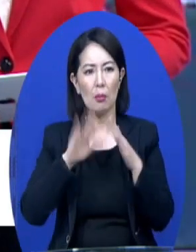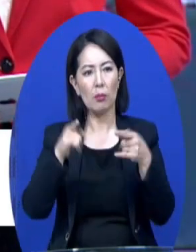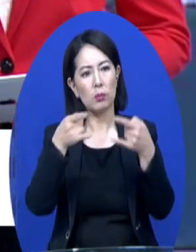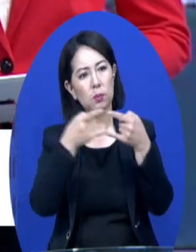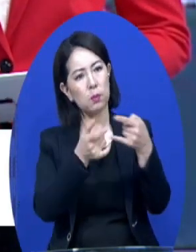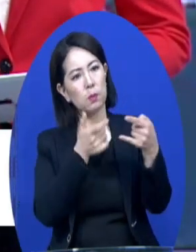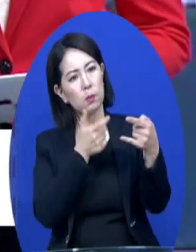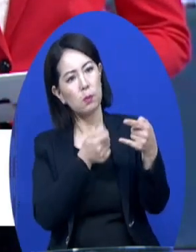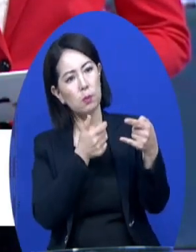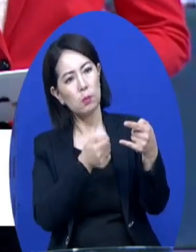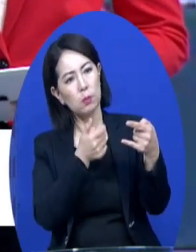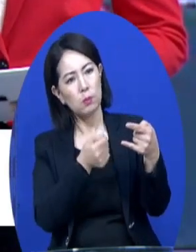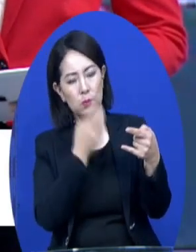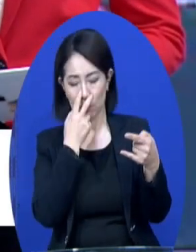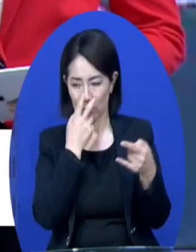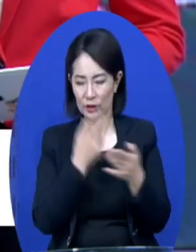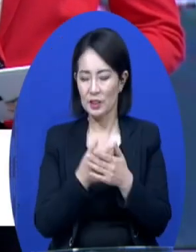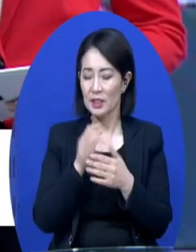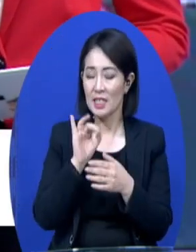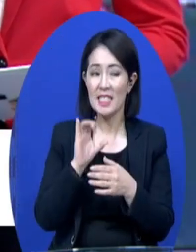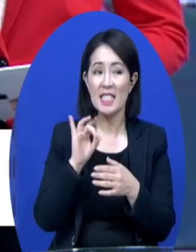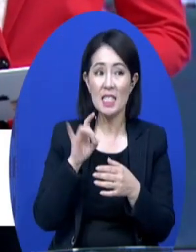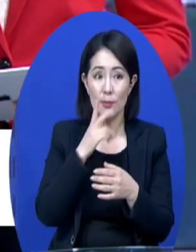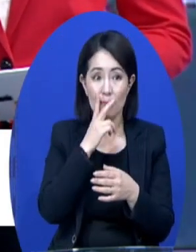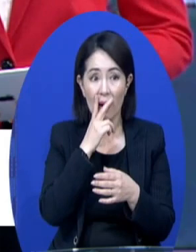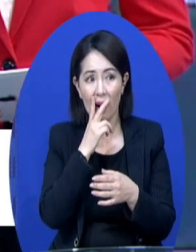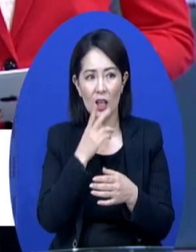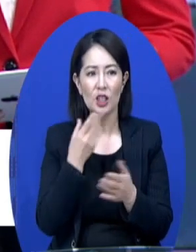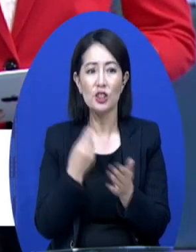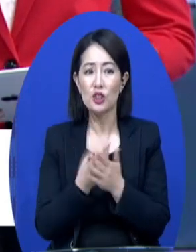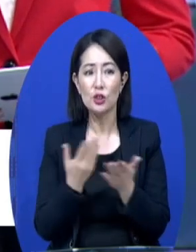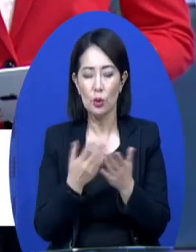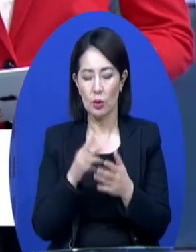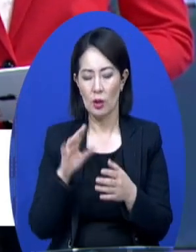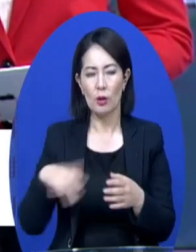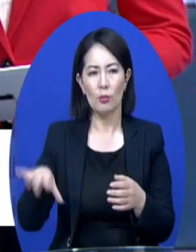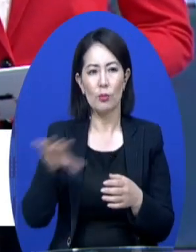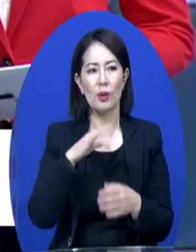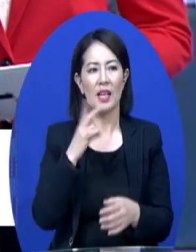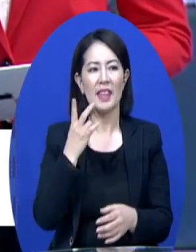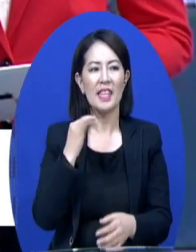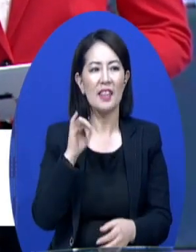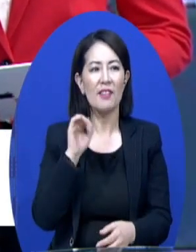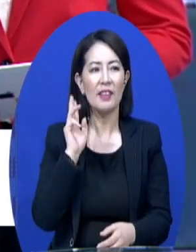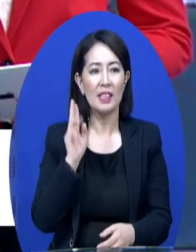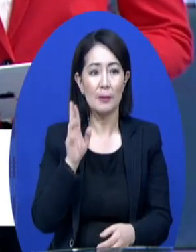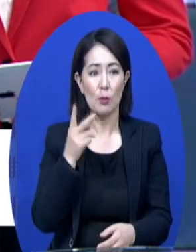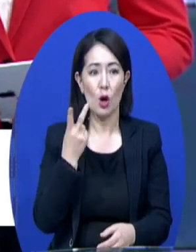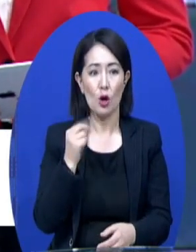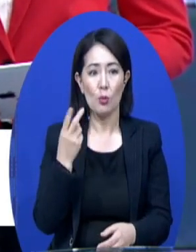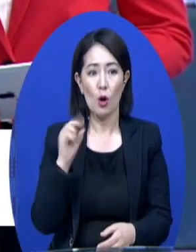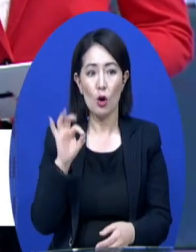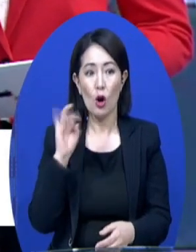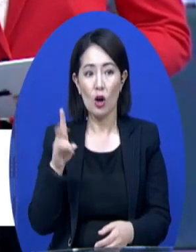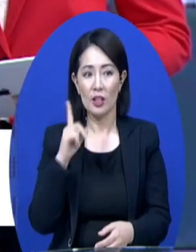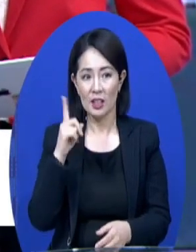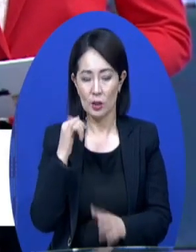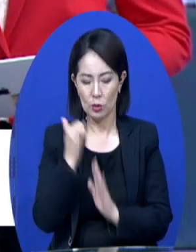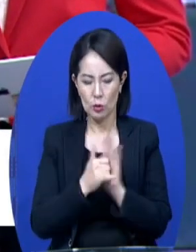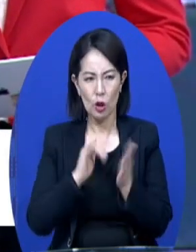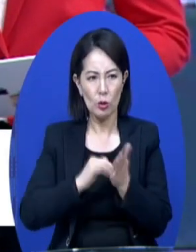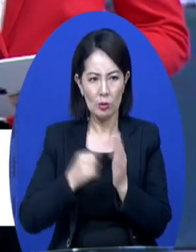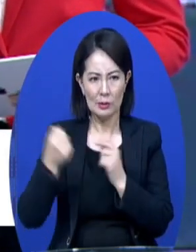хөтөлбөр стриминг үйлчилгээнд илүү анхаарал хандуулж байна. Үүний нэг бодит жишээ бол Netflix компани 2020 оны эхний улиралд